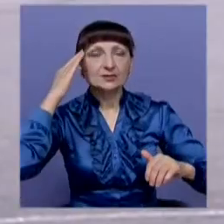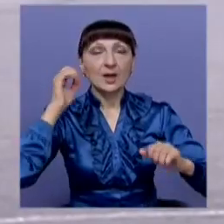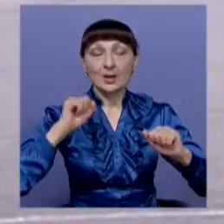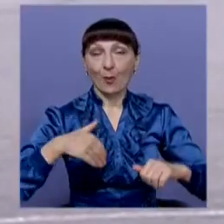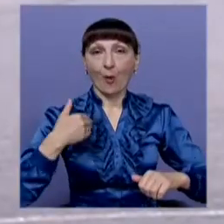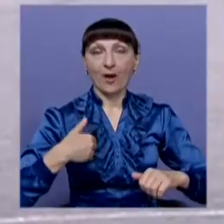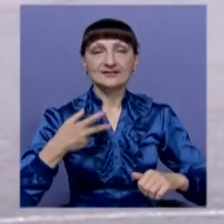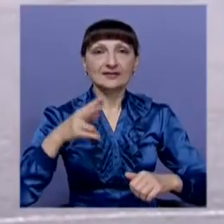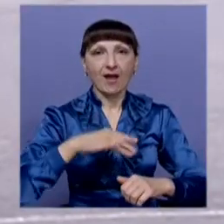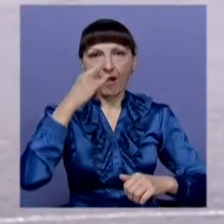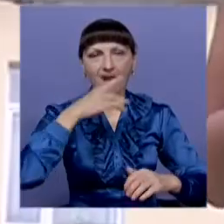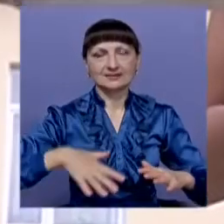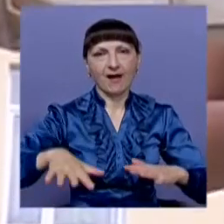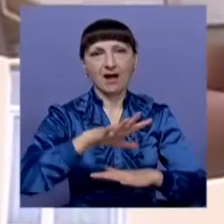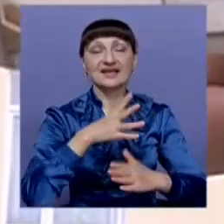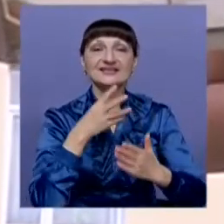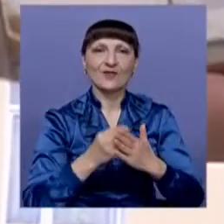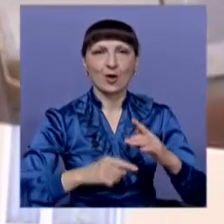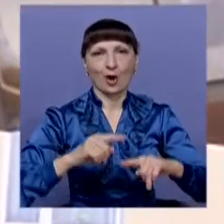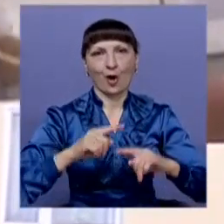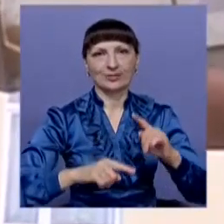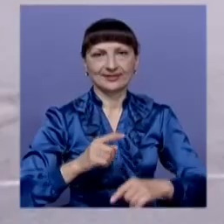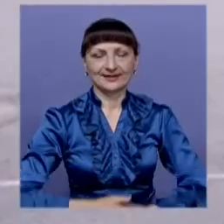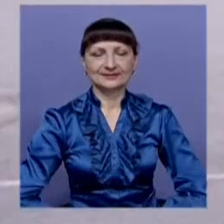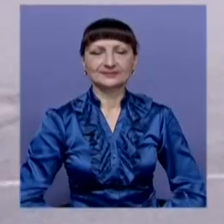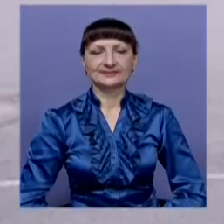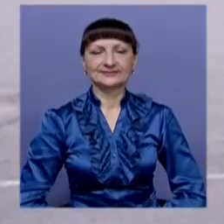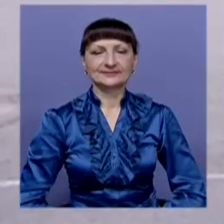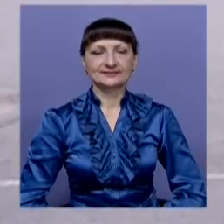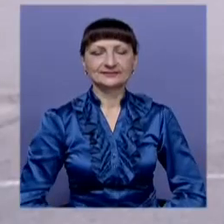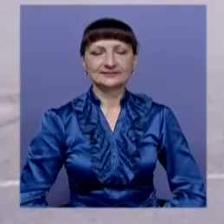полезным для родных и общества. Айдана Нураш, Рашид Шукуралиев, телеканал «Алматы».